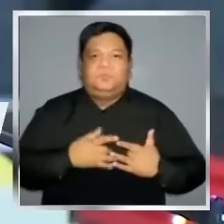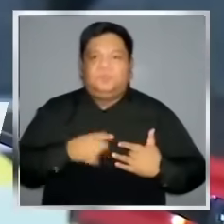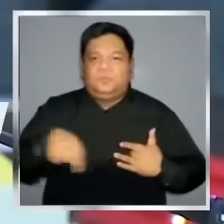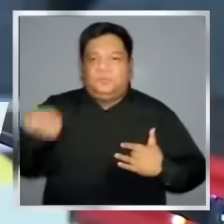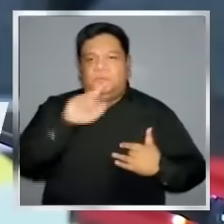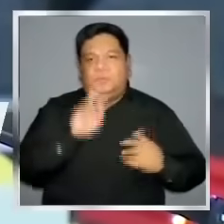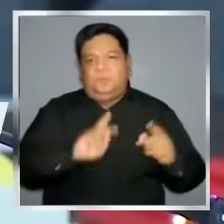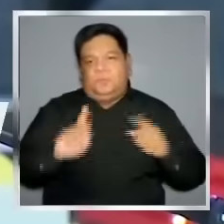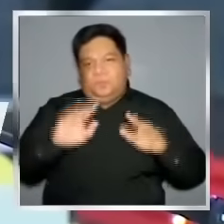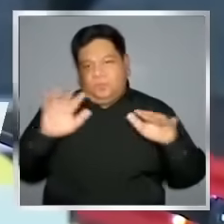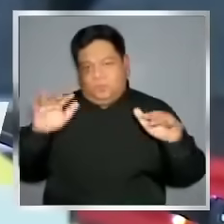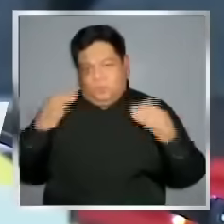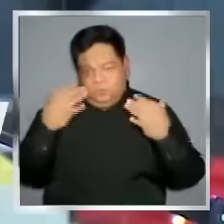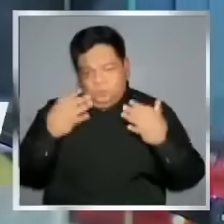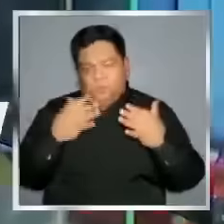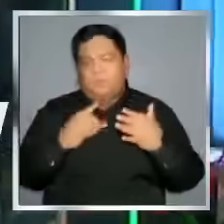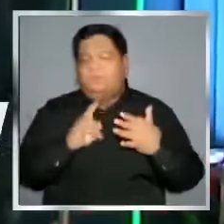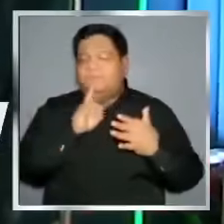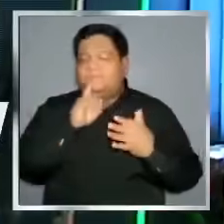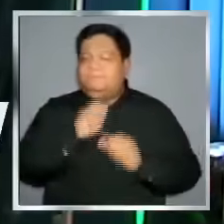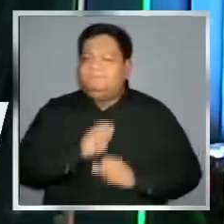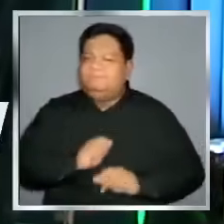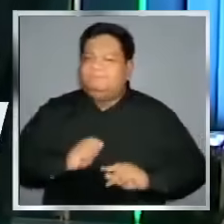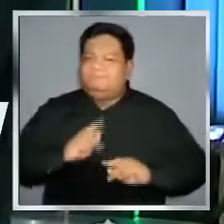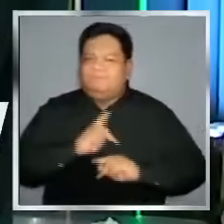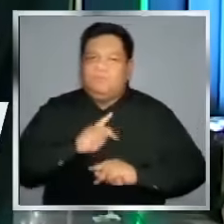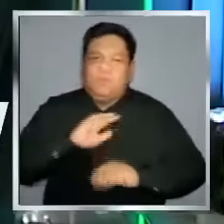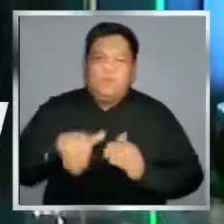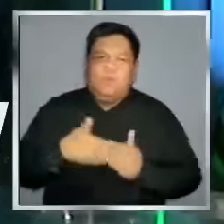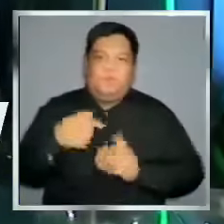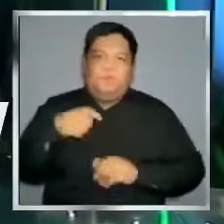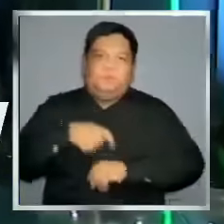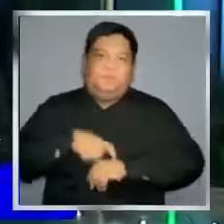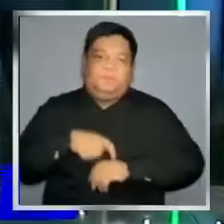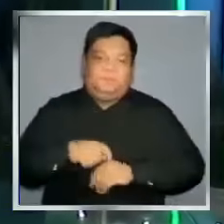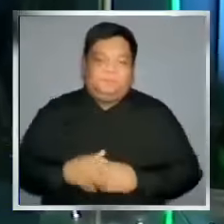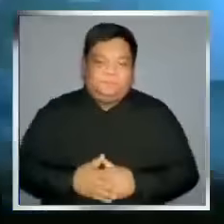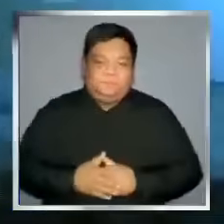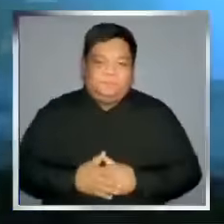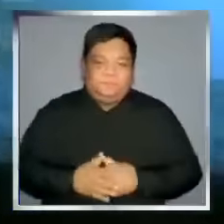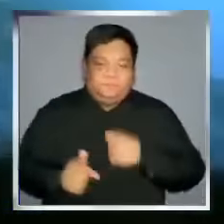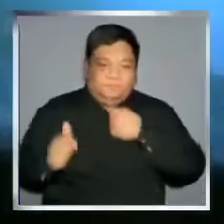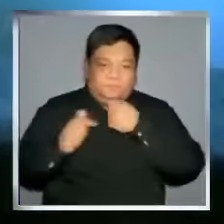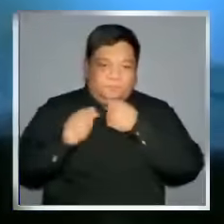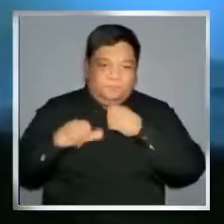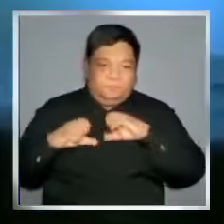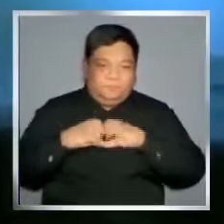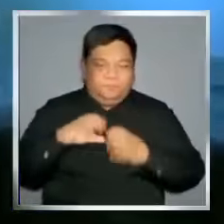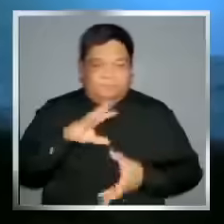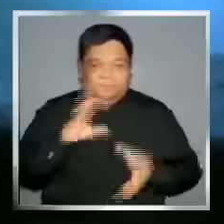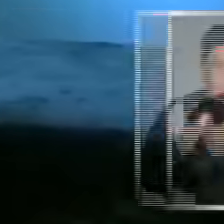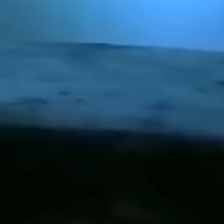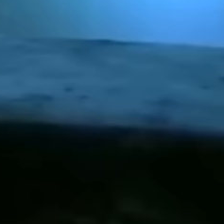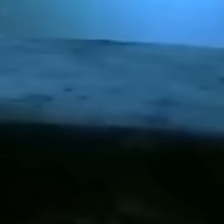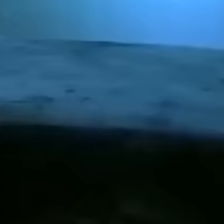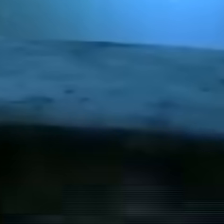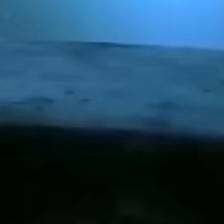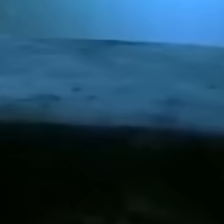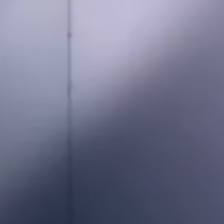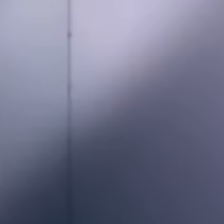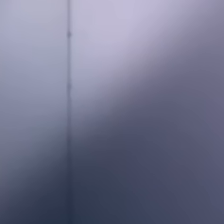and appreciate over time. Para sa GMA Integrated News, Mariz Umali Nakatutok, 24